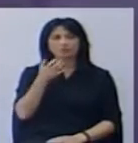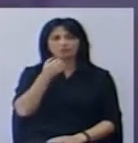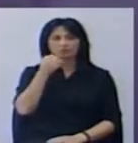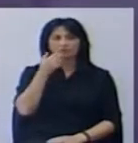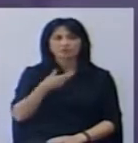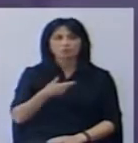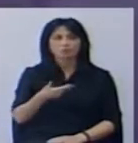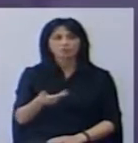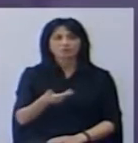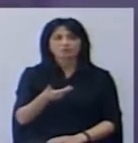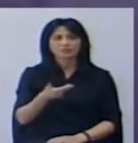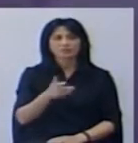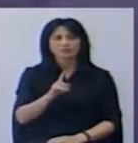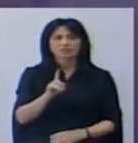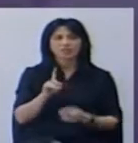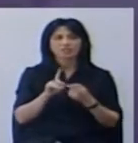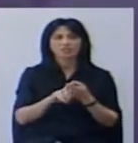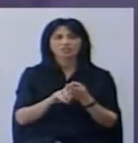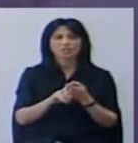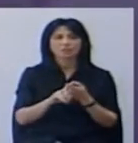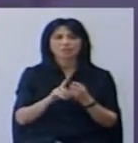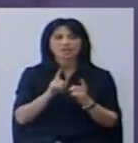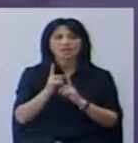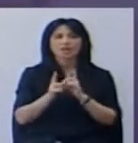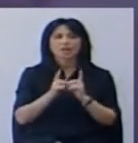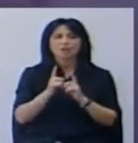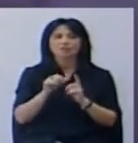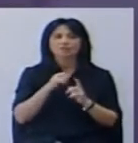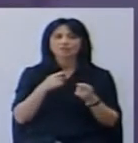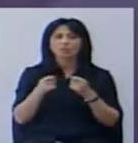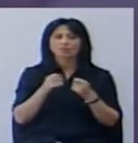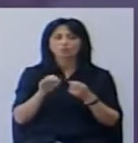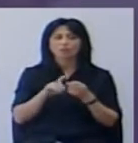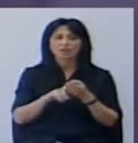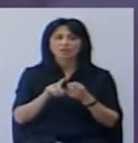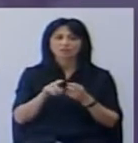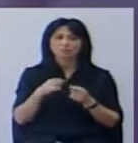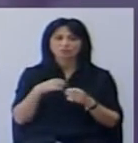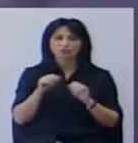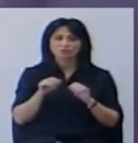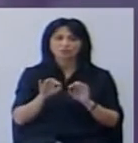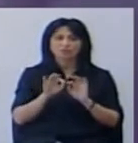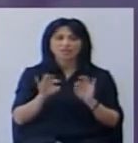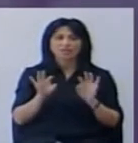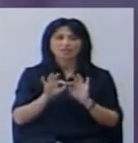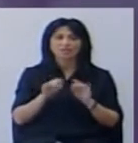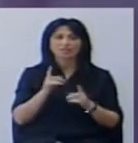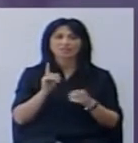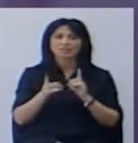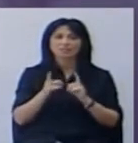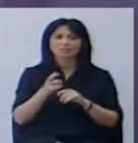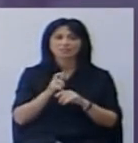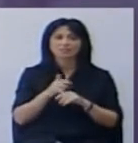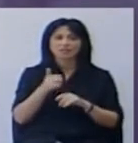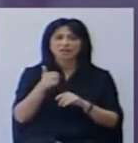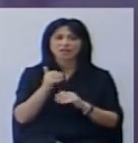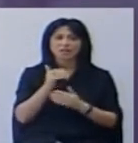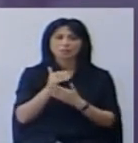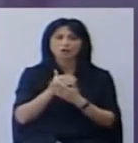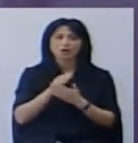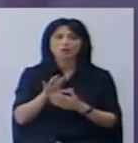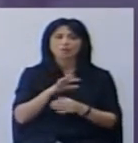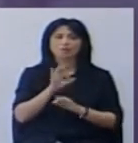მადლობა მოწვევისთვის. რაც შეეხება რეფორმას თვითმმართველობასთან დაკავშირებით, მე შემიძლია გითხრათ, რომ ნამდვილად ძალიან კარგი